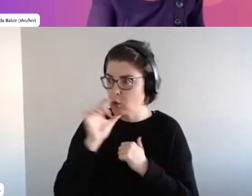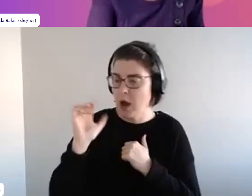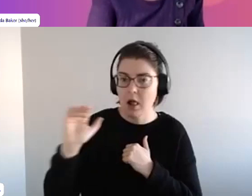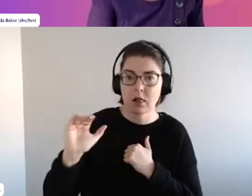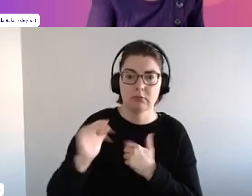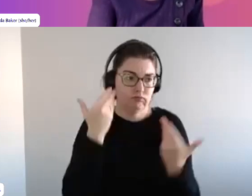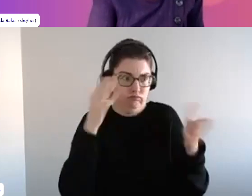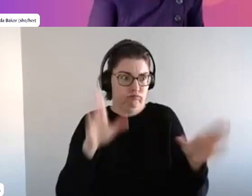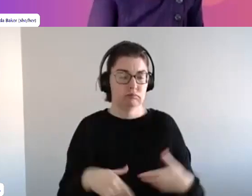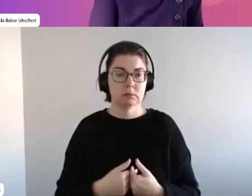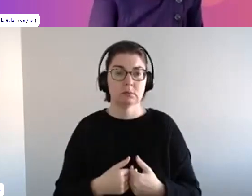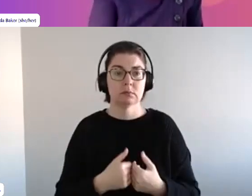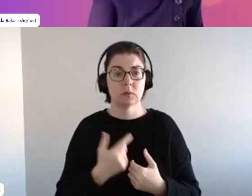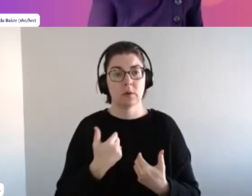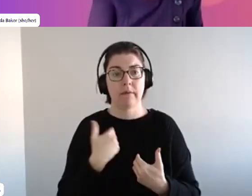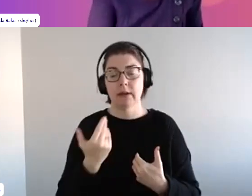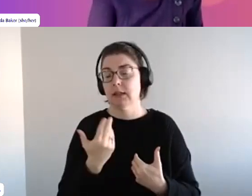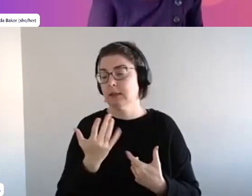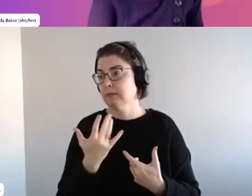ce qui est mal à qui parler alors